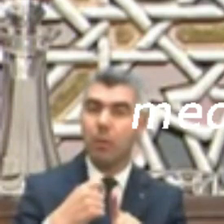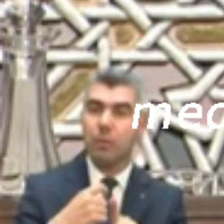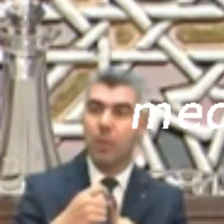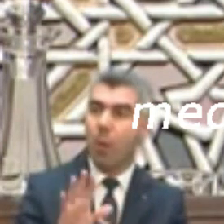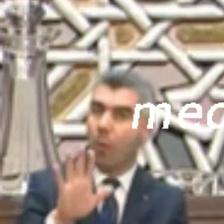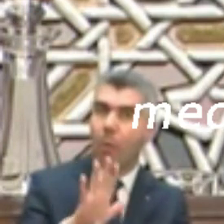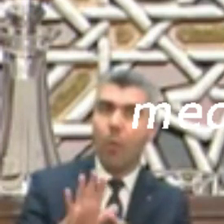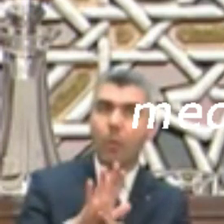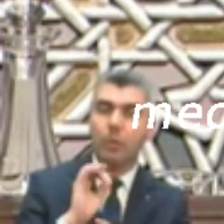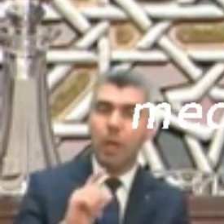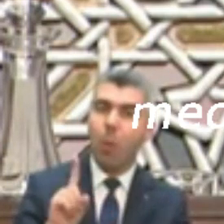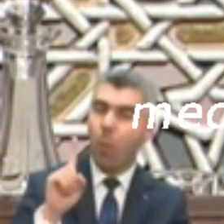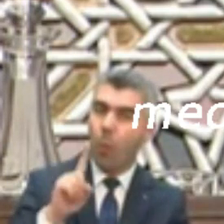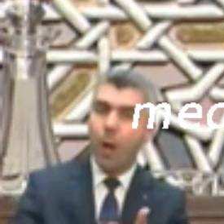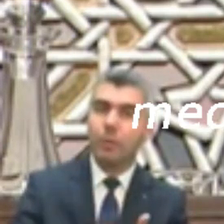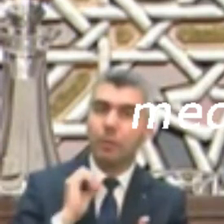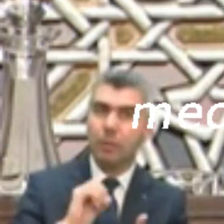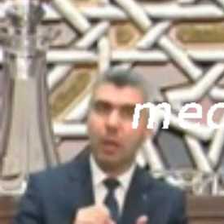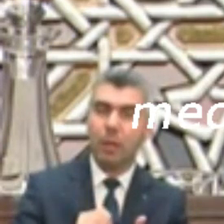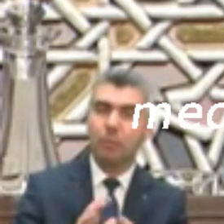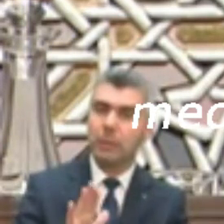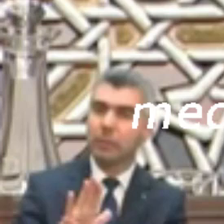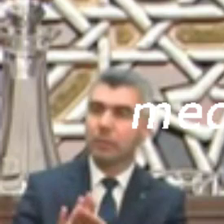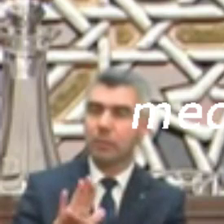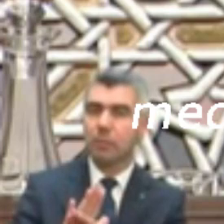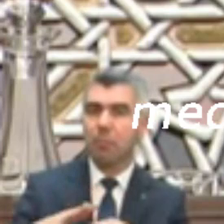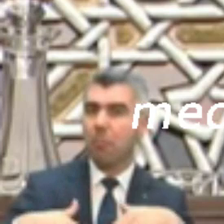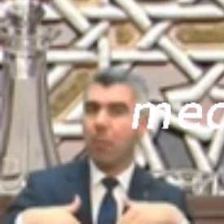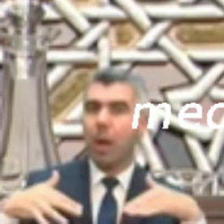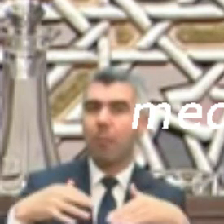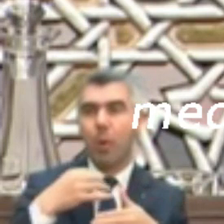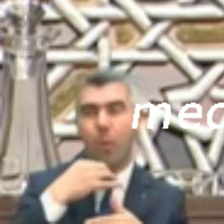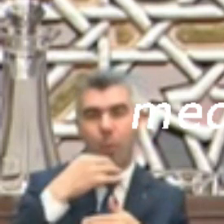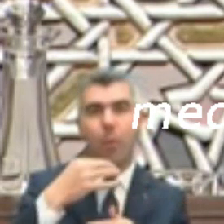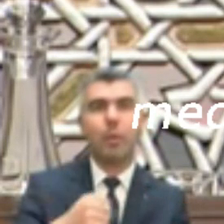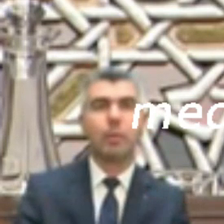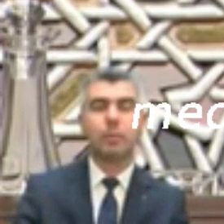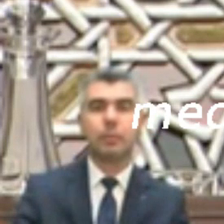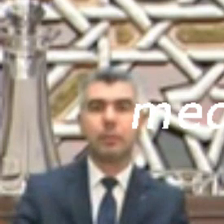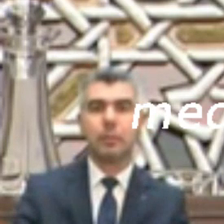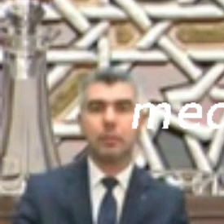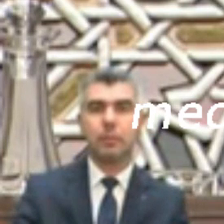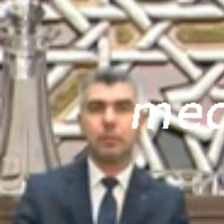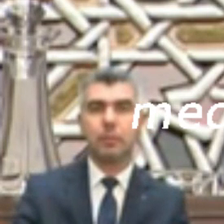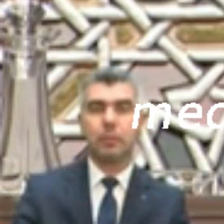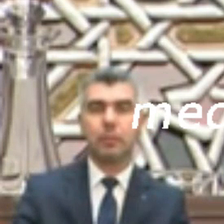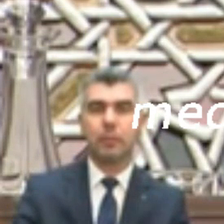كيف حنا واجب علينا؟ من فضلكم السيدة النواب، السادة النواب، لم أعطيكم الكلمة.